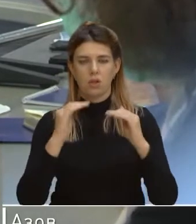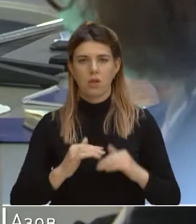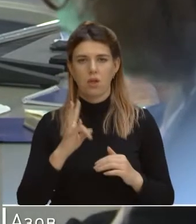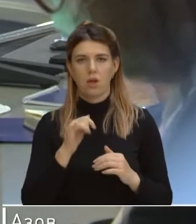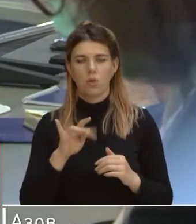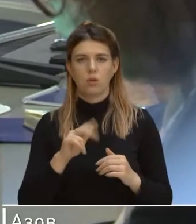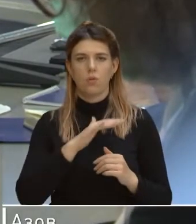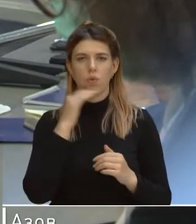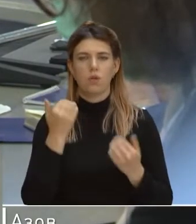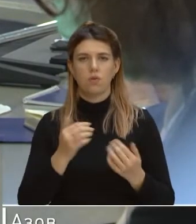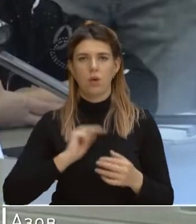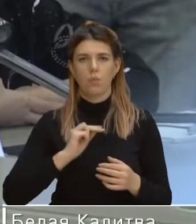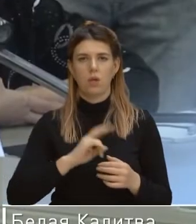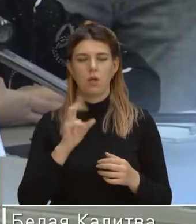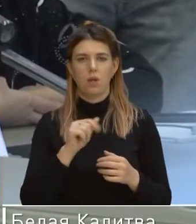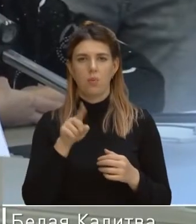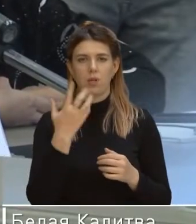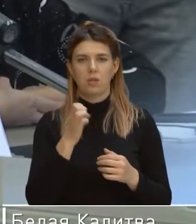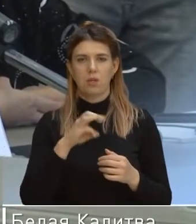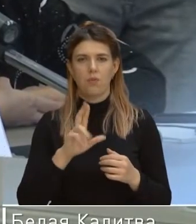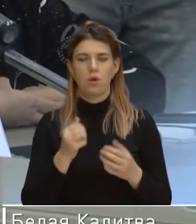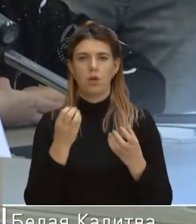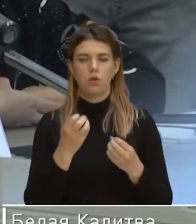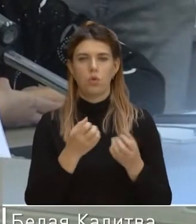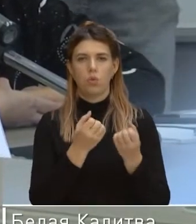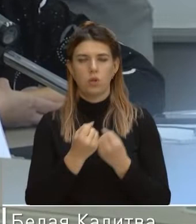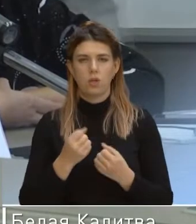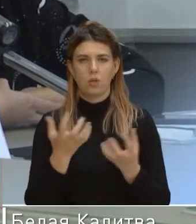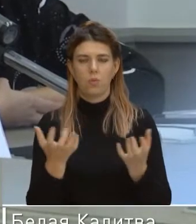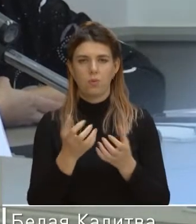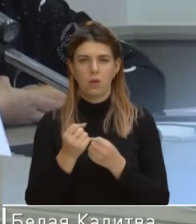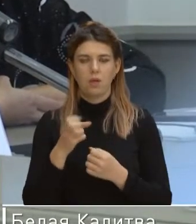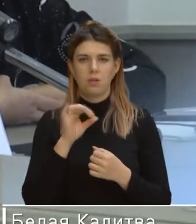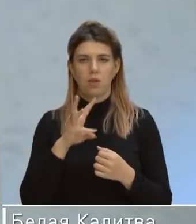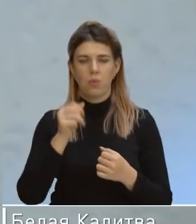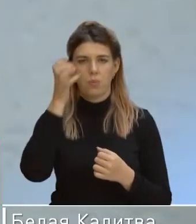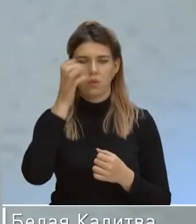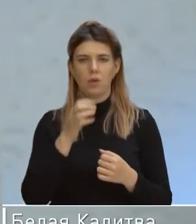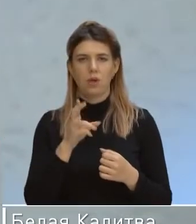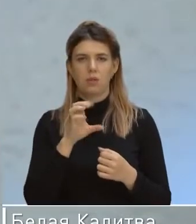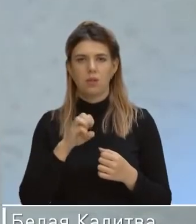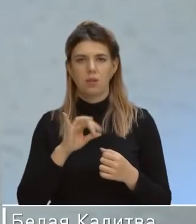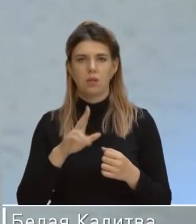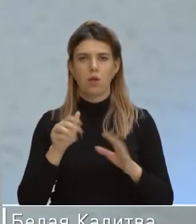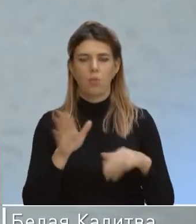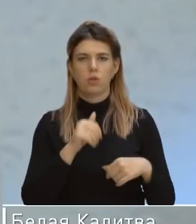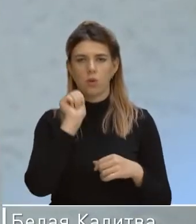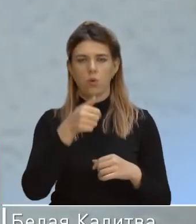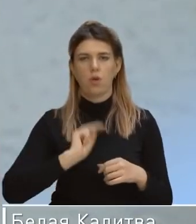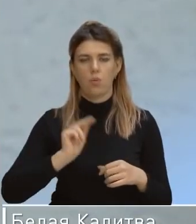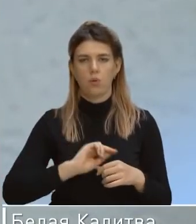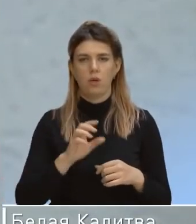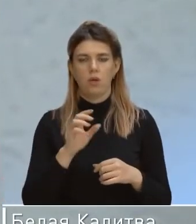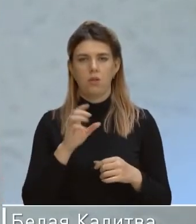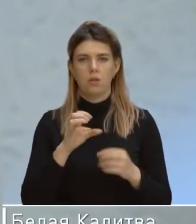педагогов, ведь многие сегодня работают на полторы ставки, а еще удержать молодых специалистов в системе образования. По статистике, после года работы в